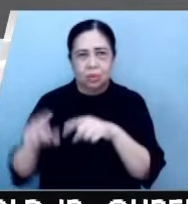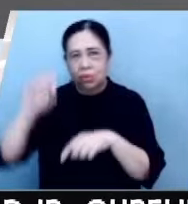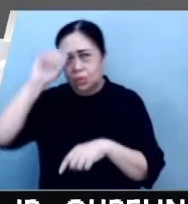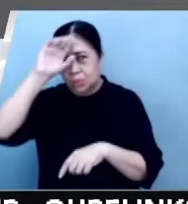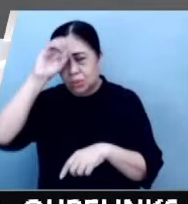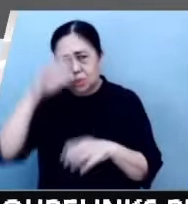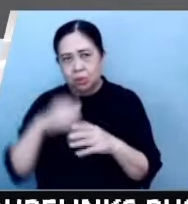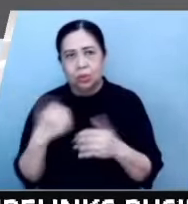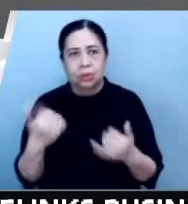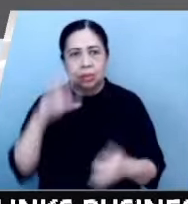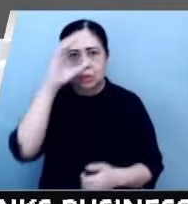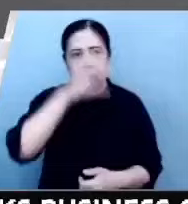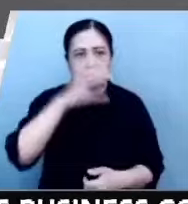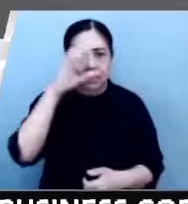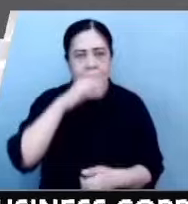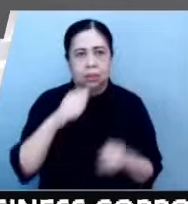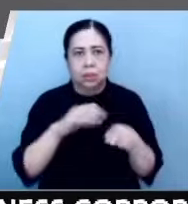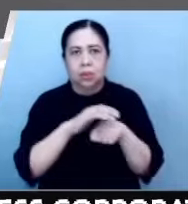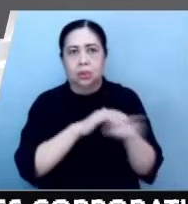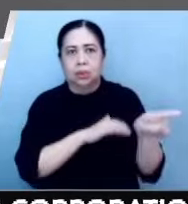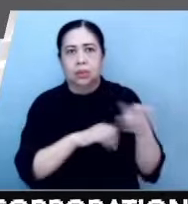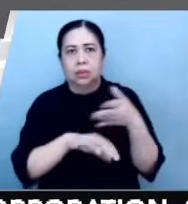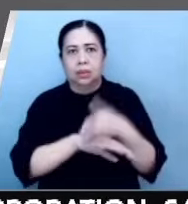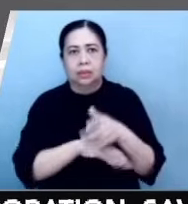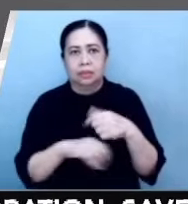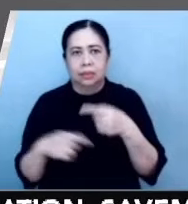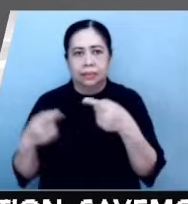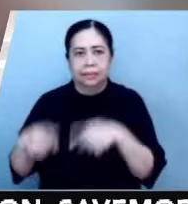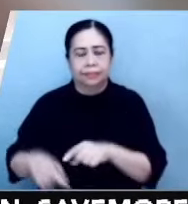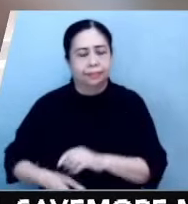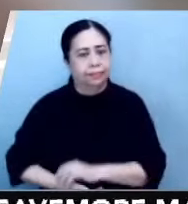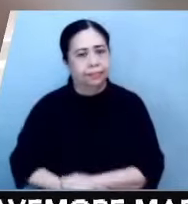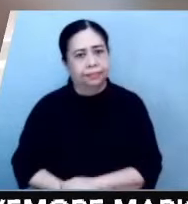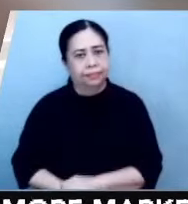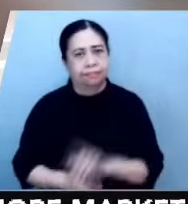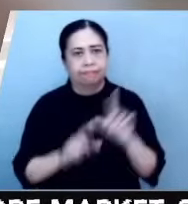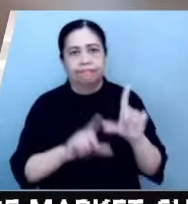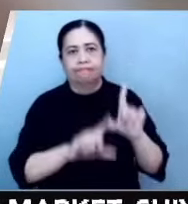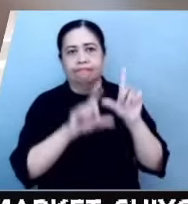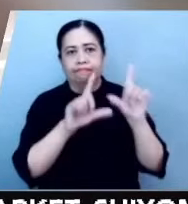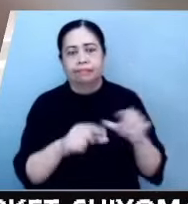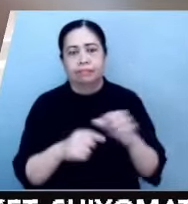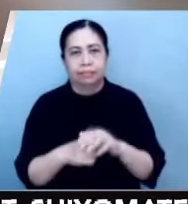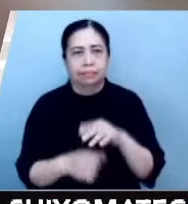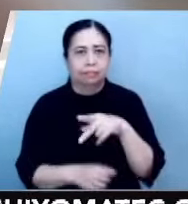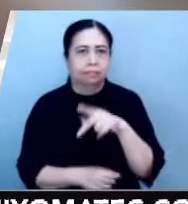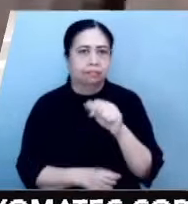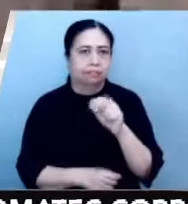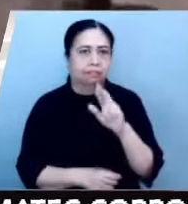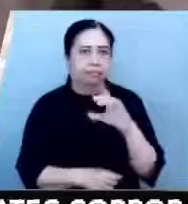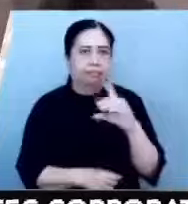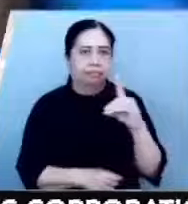Pinaghahanap ng suspect na agad tumakas matapos ang insidente. Mahaharap siya sa reklamong parricide.